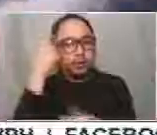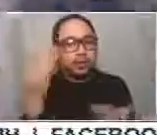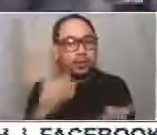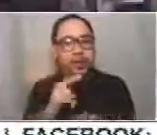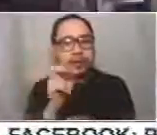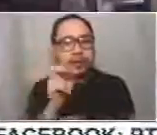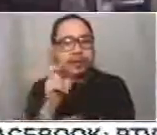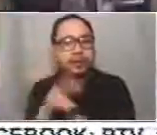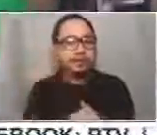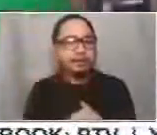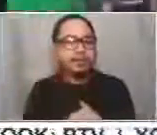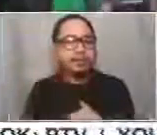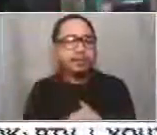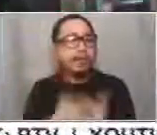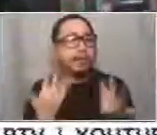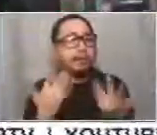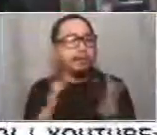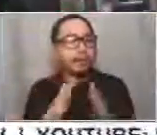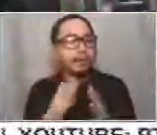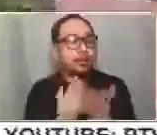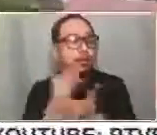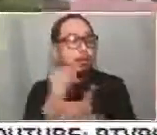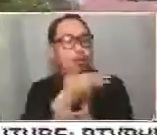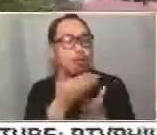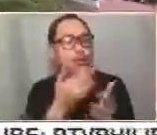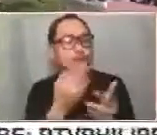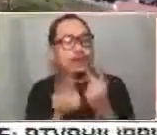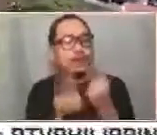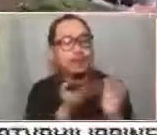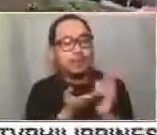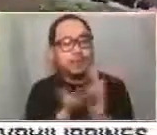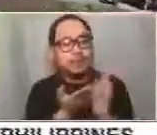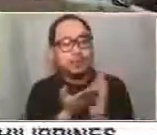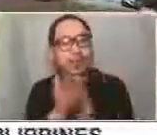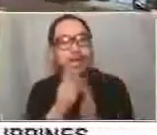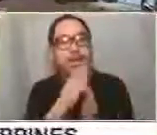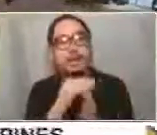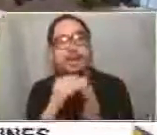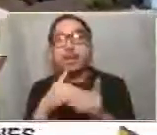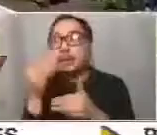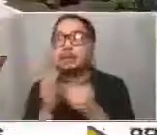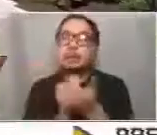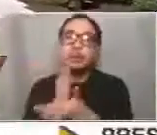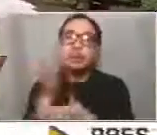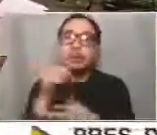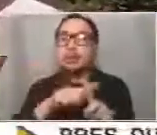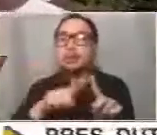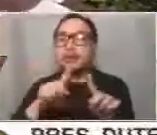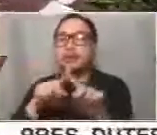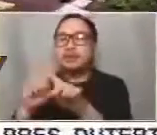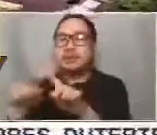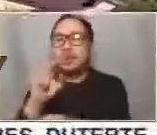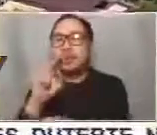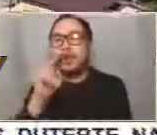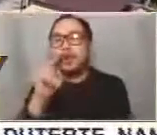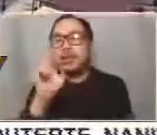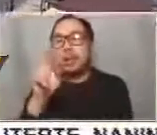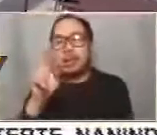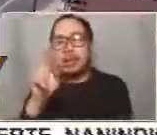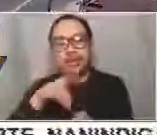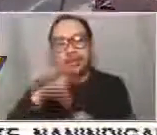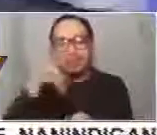may banta ng bagong strain ng COVID-19, hindi na anya kaya ng Metro Manila na mapasailalim pang muli sa enhanced